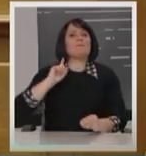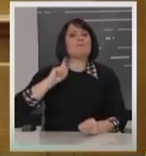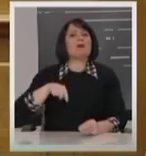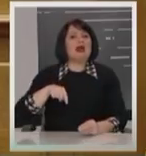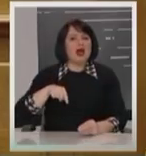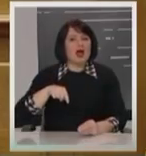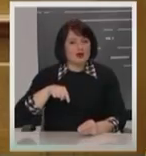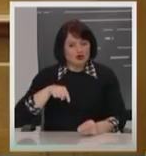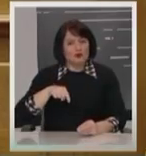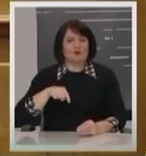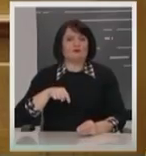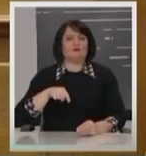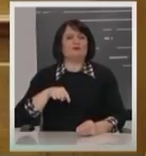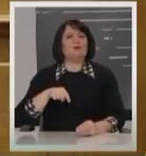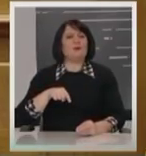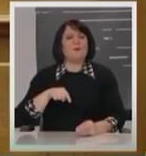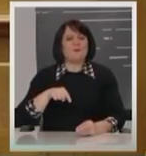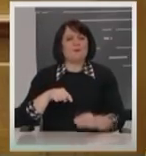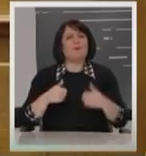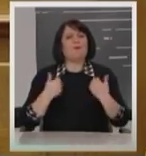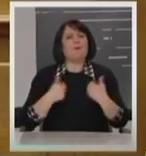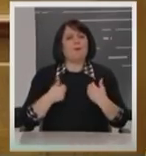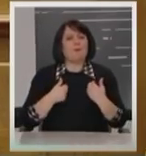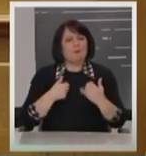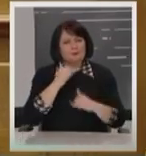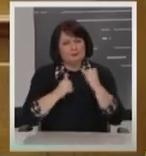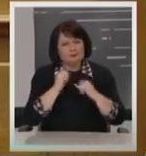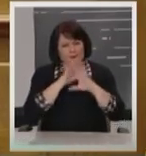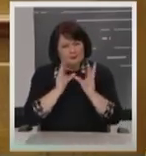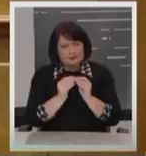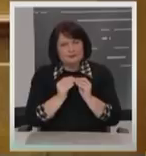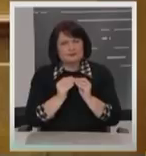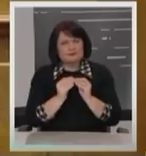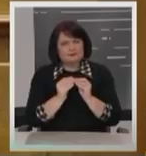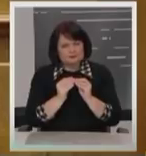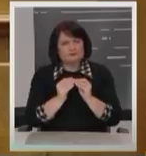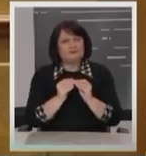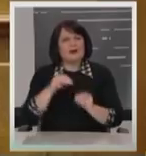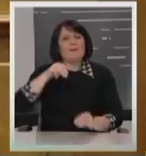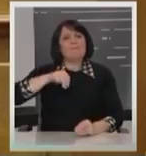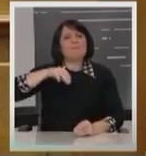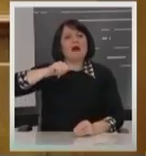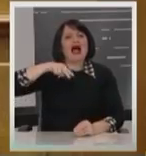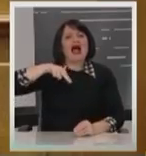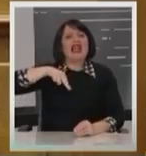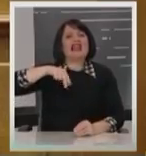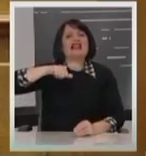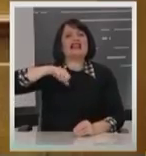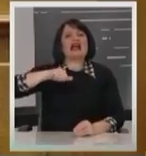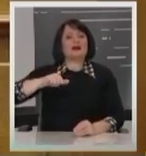διαδικτυακού τζόγου, θα κάνετε κάτι επιτέλους? Για όλους αυτούς που έχουν τους σέρβερς τους στη Μάλτα και